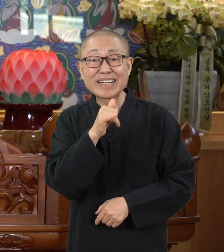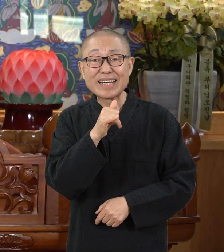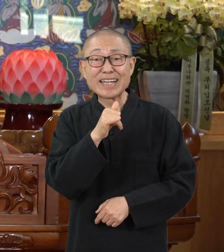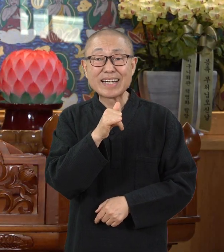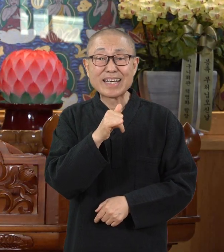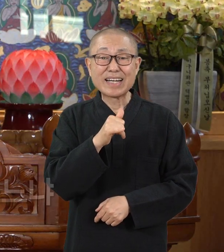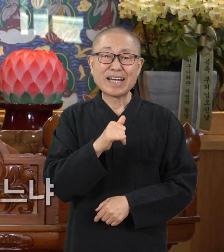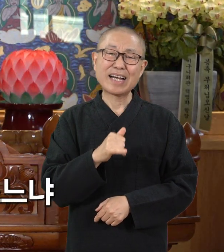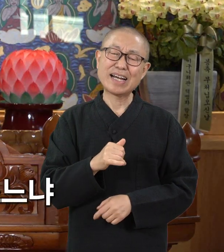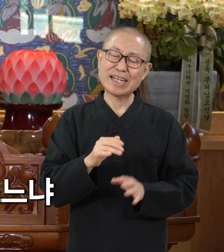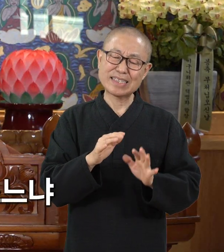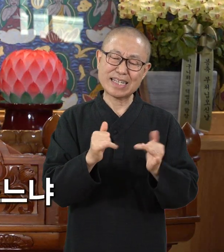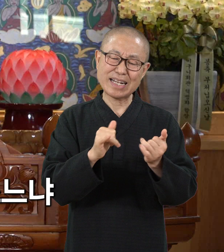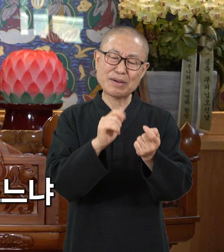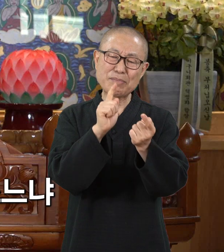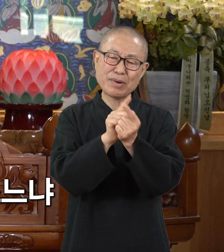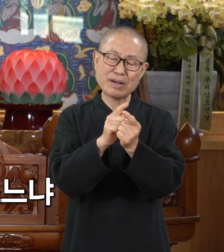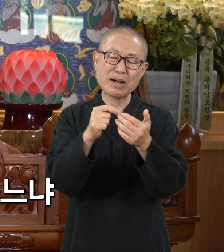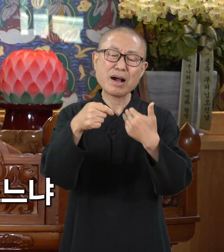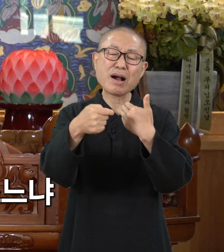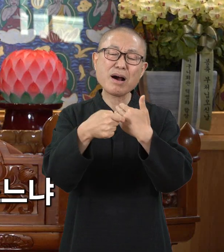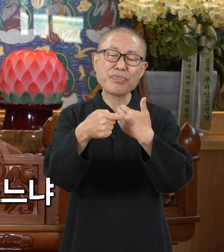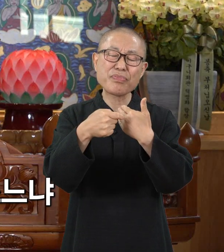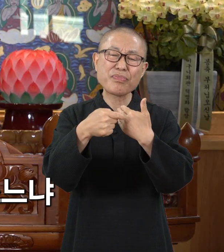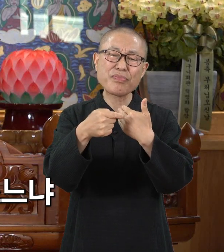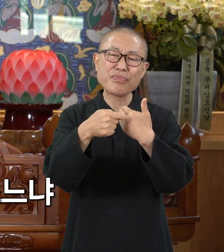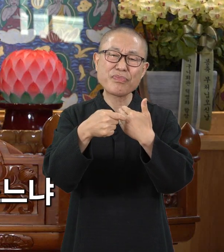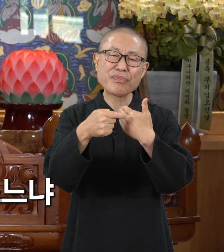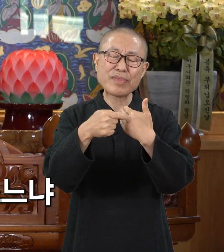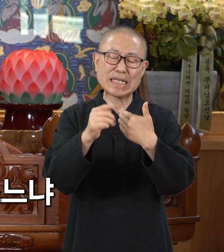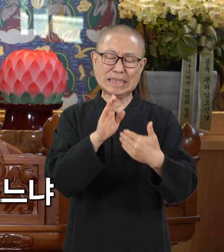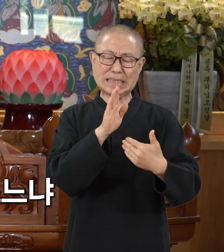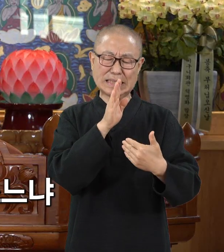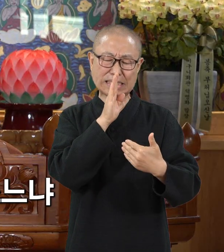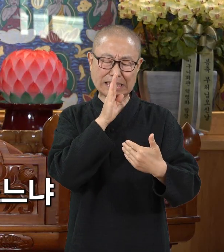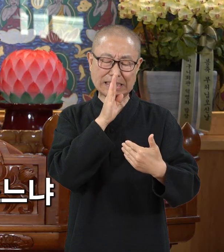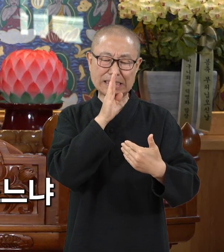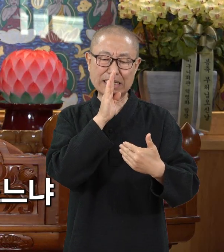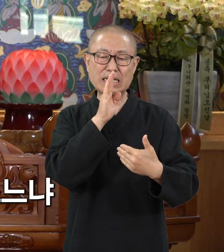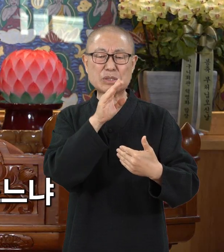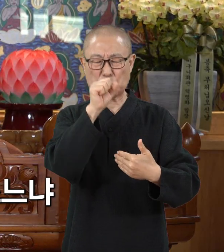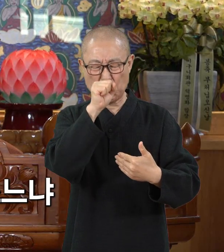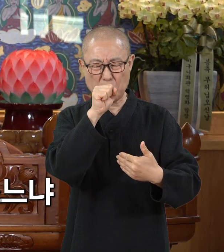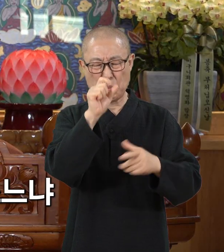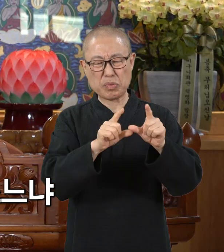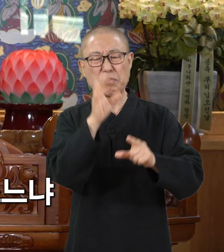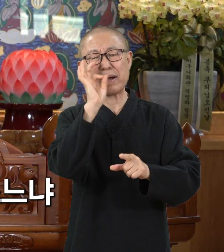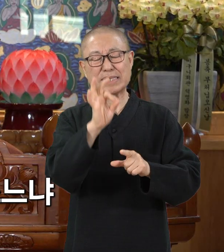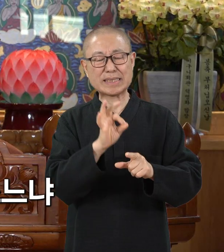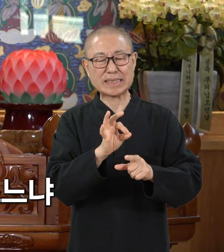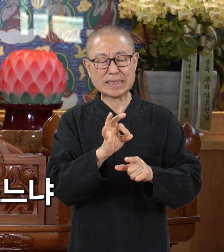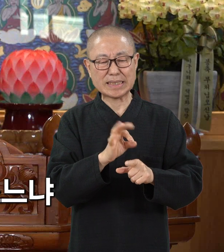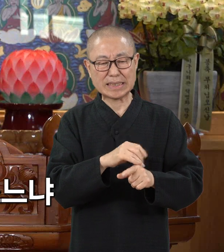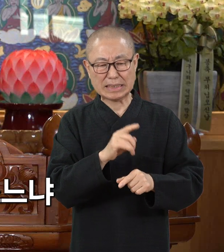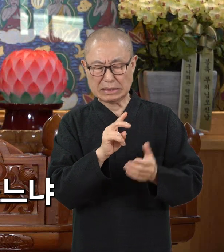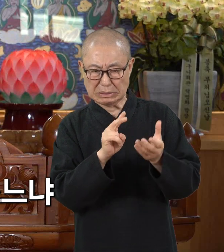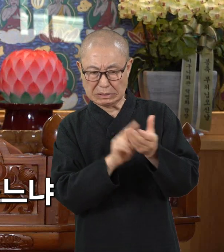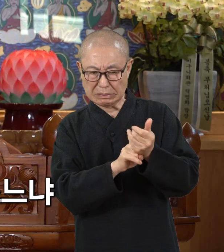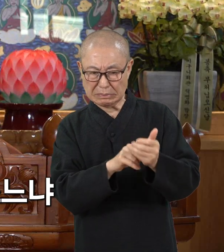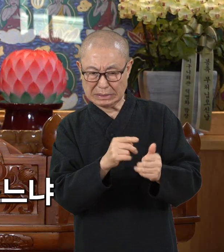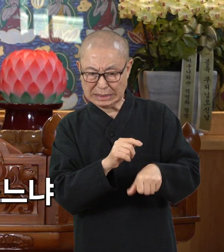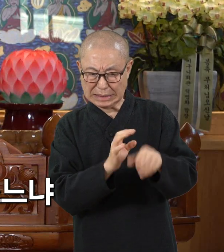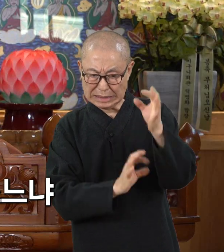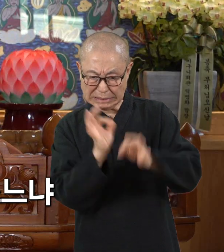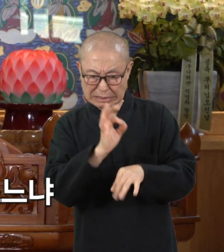절대 사람이 보이는 그 진솔함을 보지 보이지 않는 허점을 보려고 왜